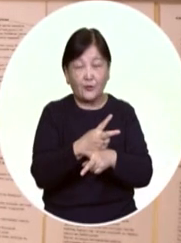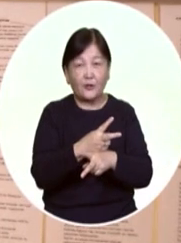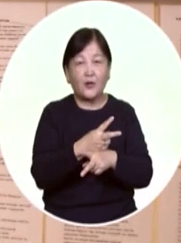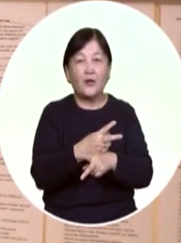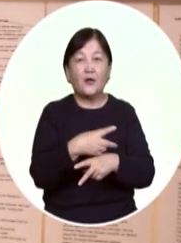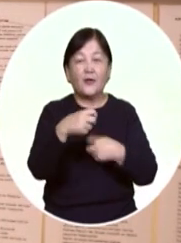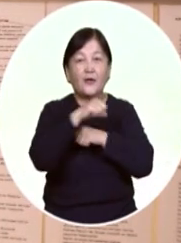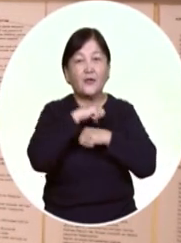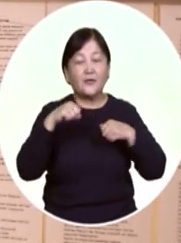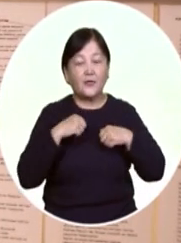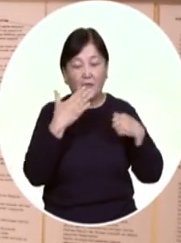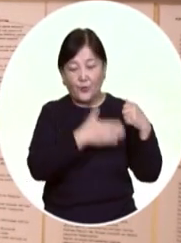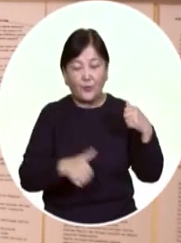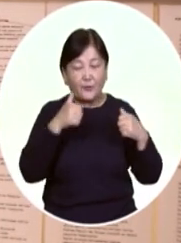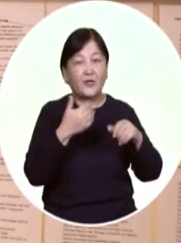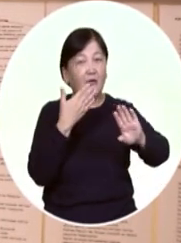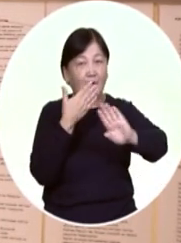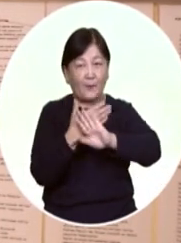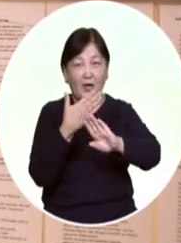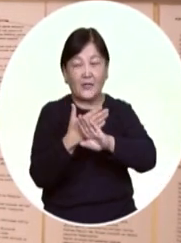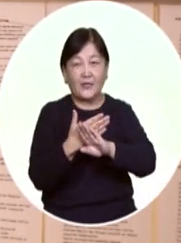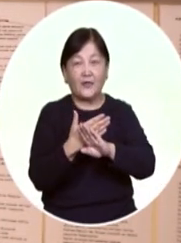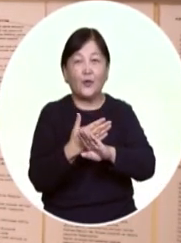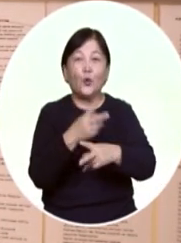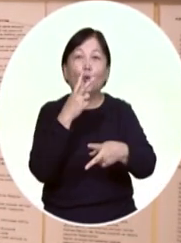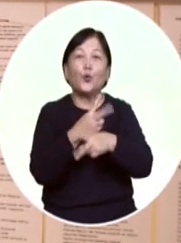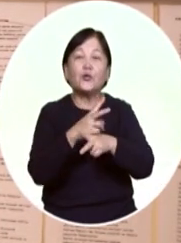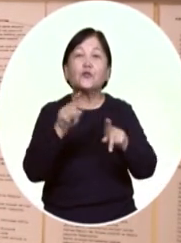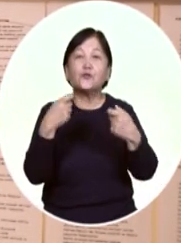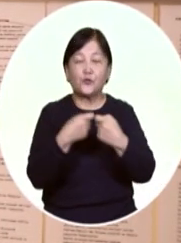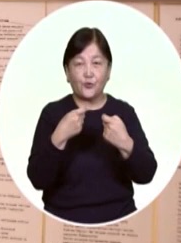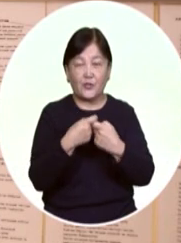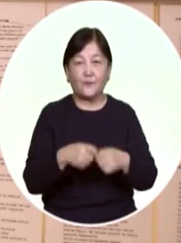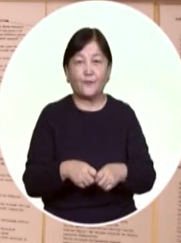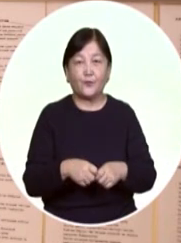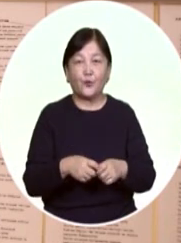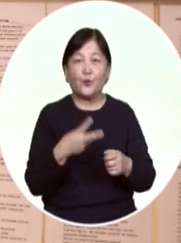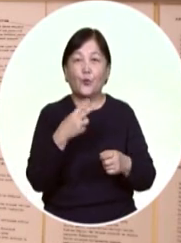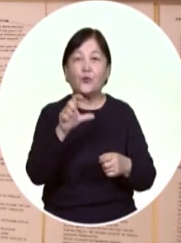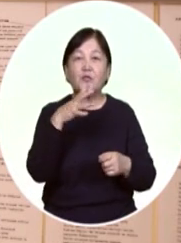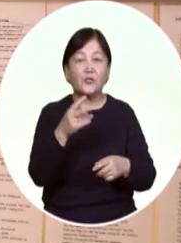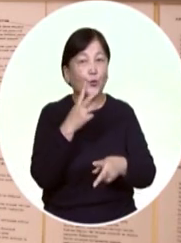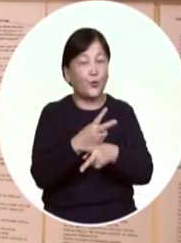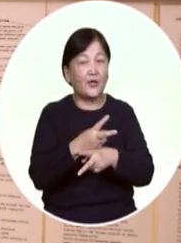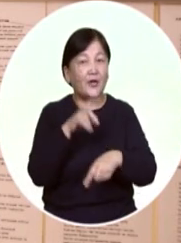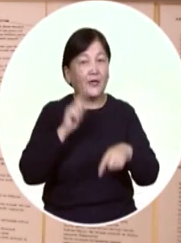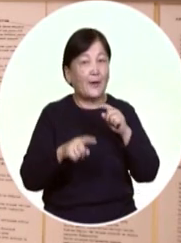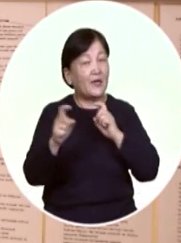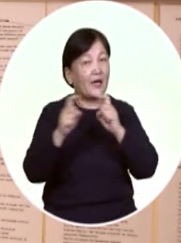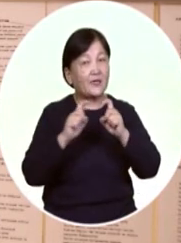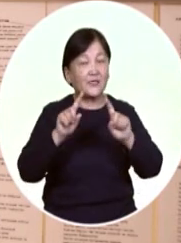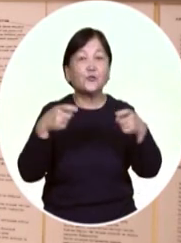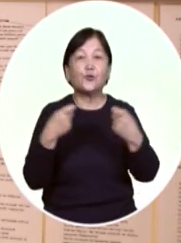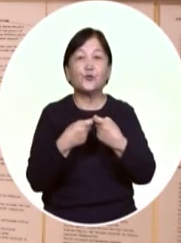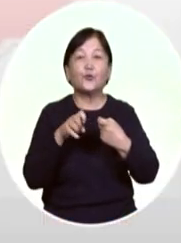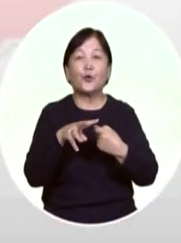иргэдийн эрүүл мэндийг хамгаалах тэр оролцогчтой харилцааг зохицуулдаг. Тэгвэл үндсэн хуулиар ямар харилцааг зохицуулдаг юм